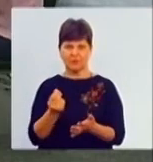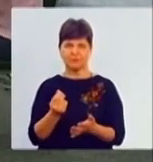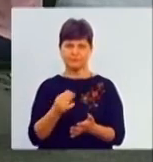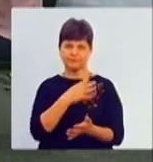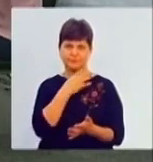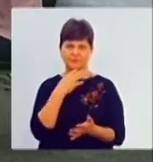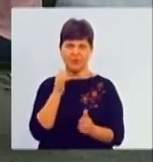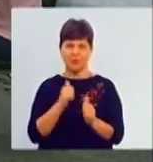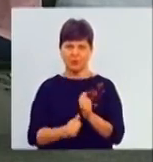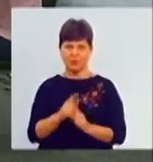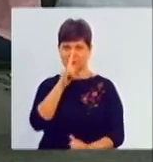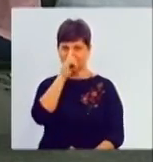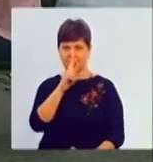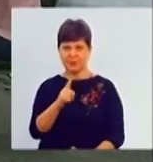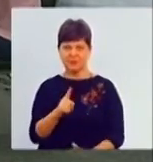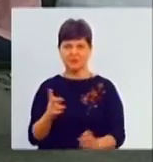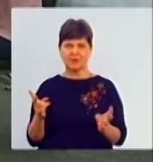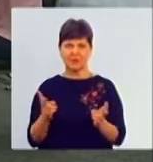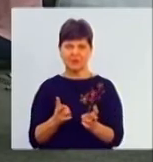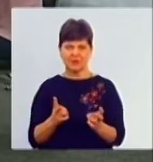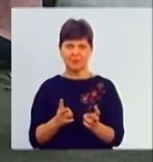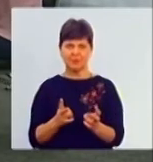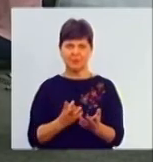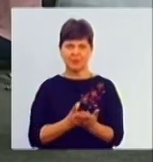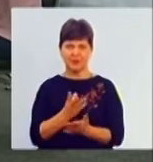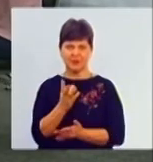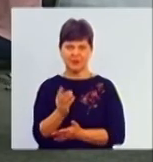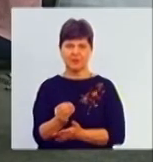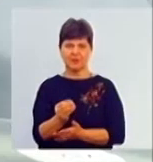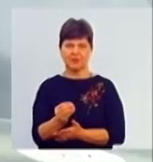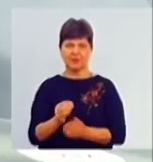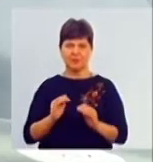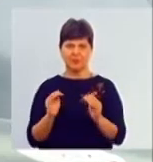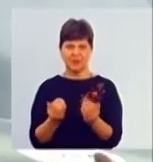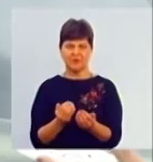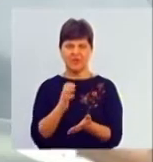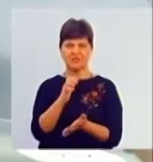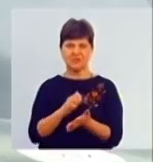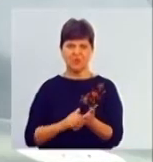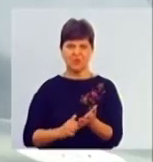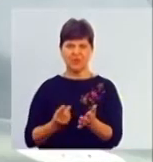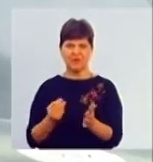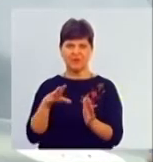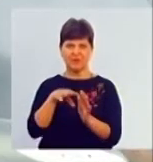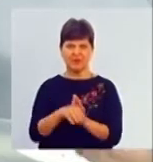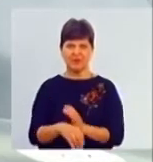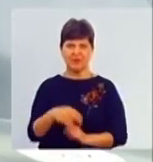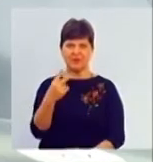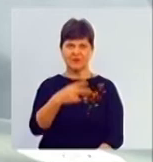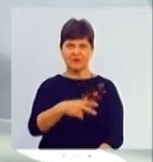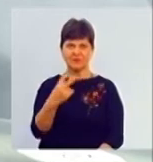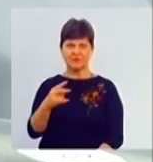кожний місяць страхового стажу коштує мінімальний страховий внесок, який складає